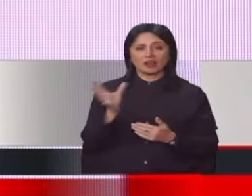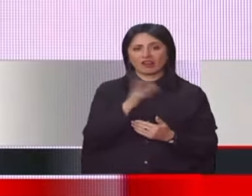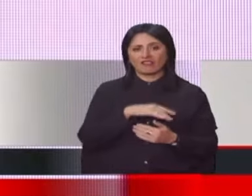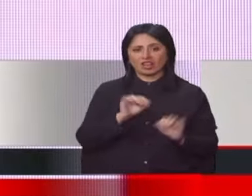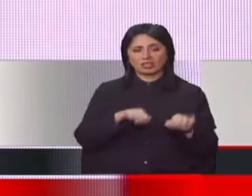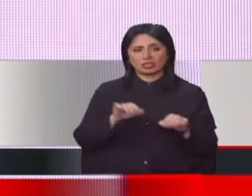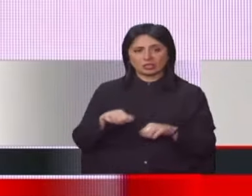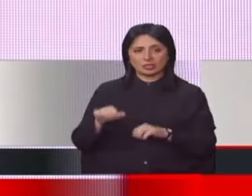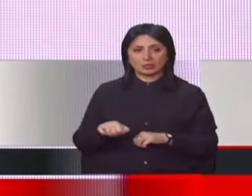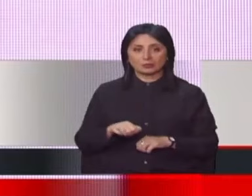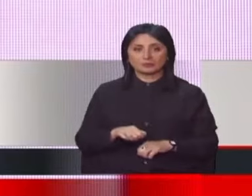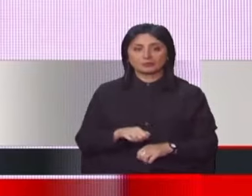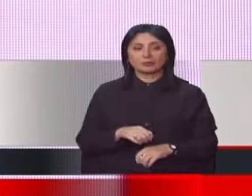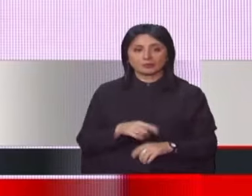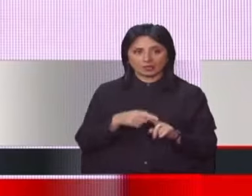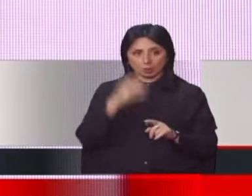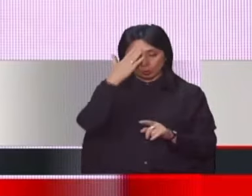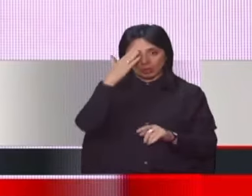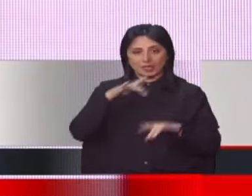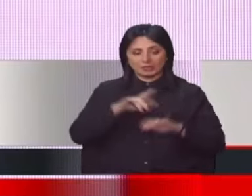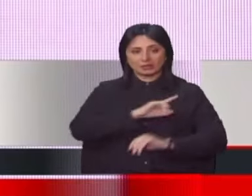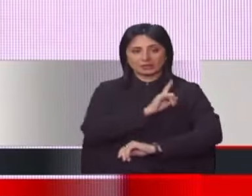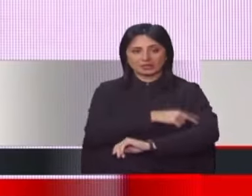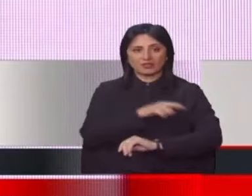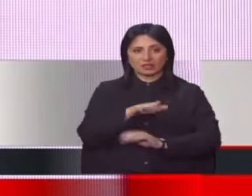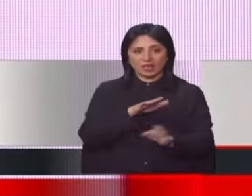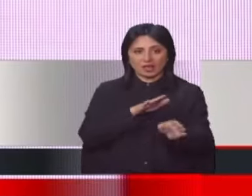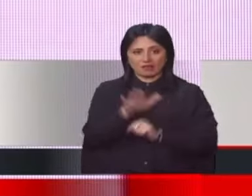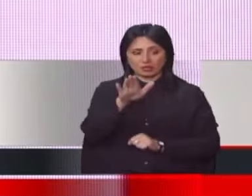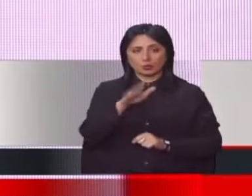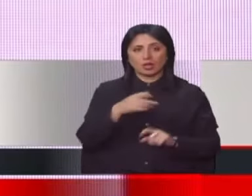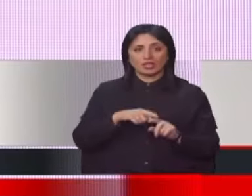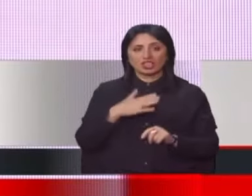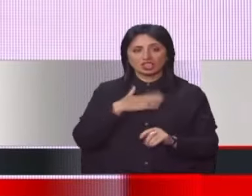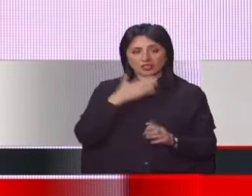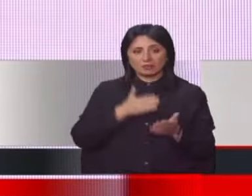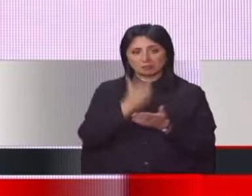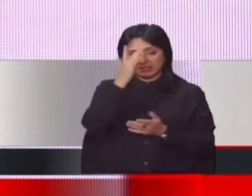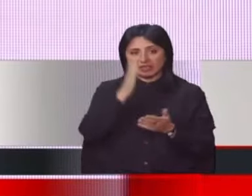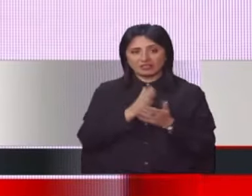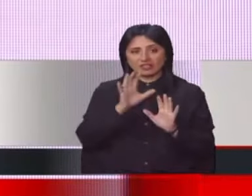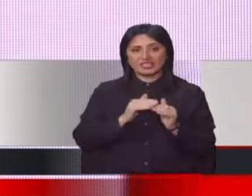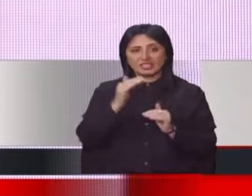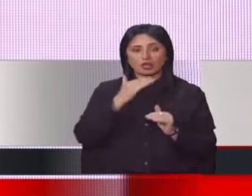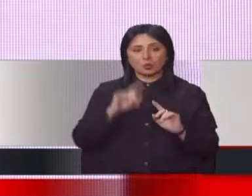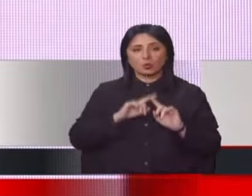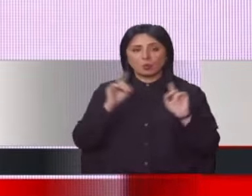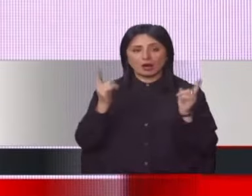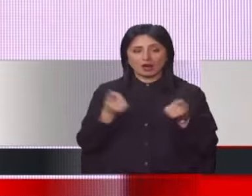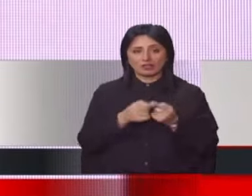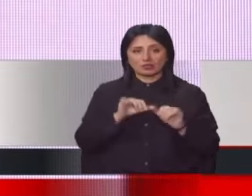ყველანაირი შესაძლებლობა, უნარი და ძალისხმევა იმისა, რომ ის აღვასრულოთ და ჩვენი მიზანი არის, რომ საკონსტიტუციო